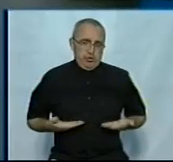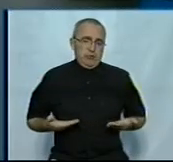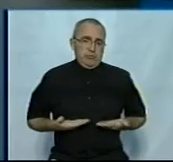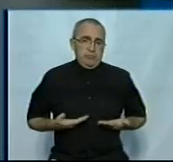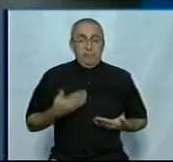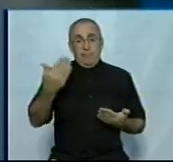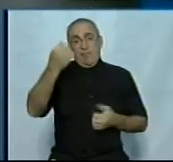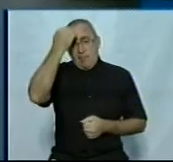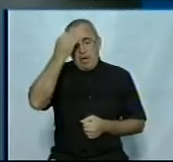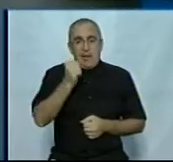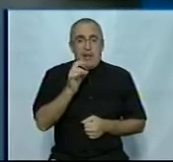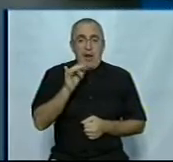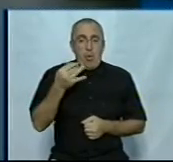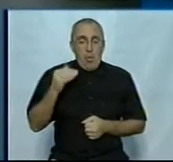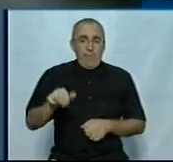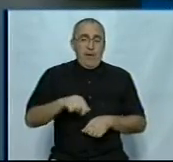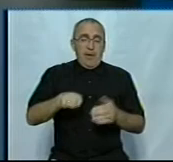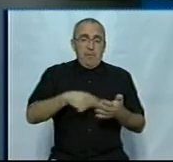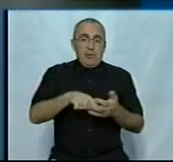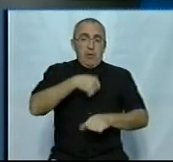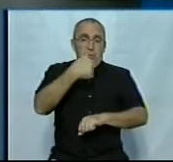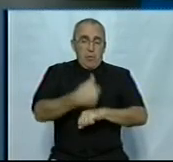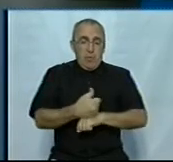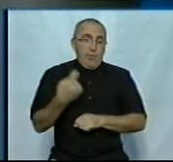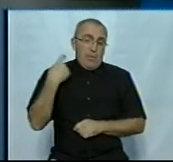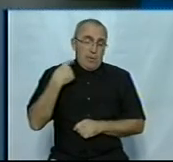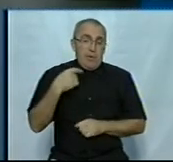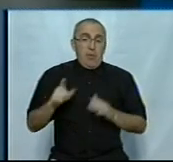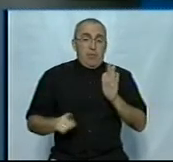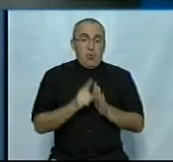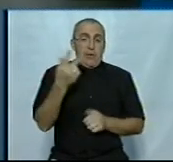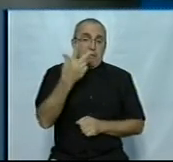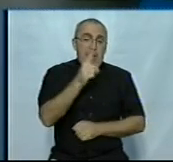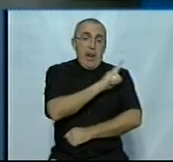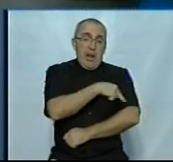Я вам дякую. Андрій Райкович, міський голова Кропивницького. Почали ми з 3-ї лікарні. Все там